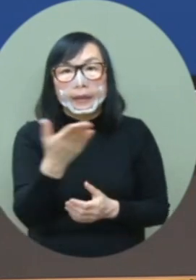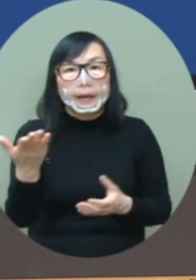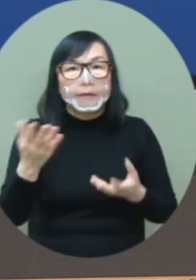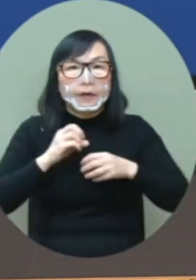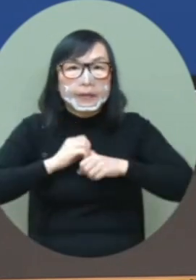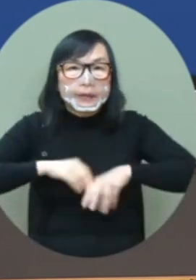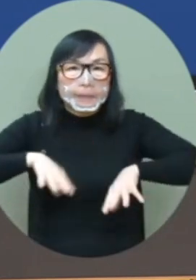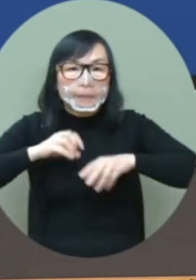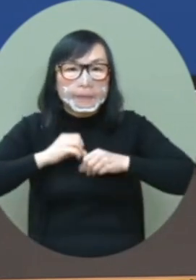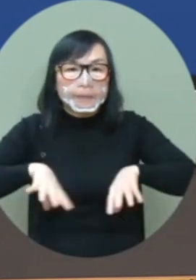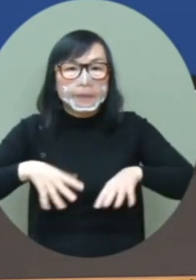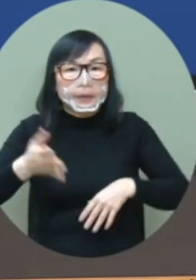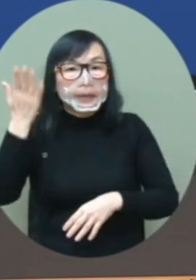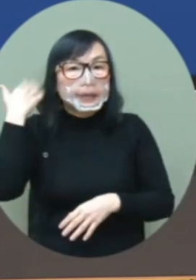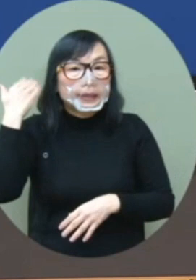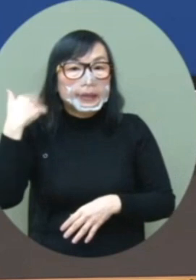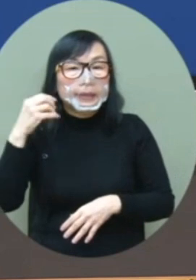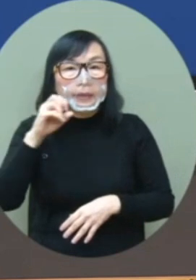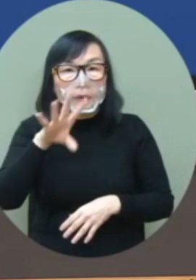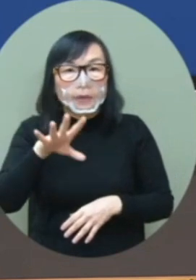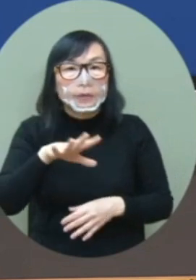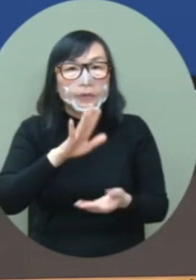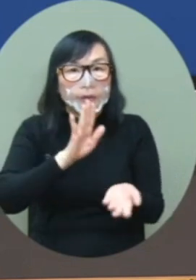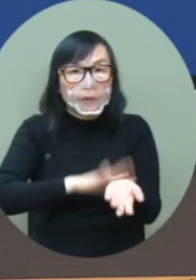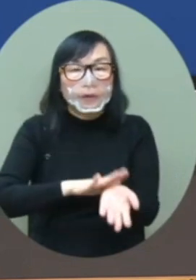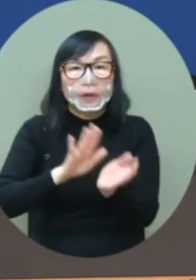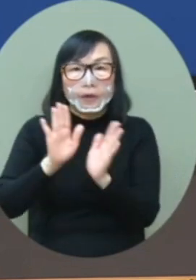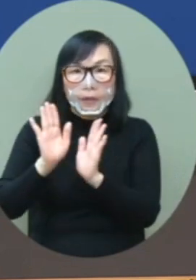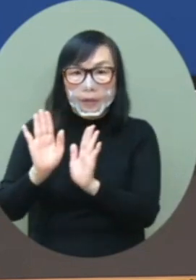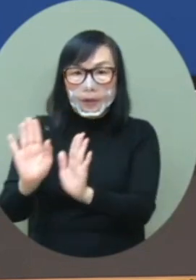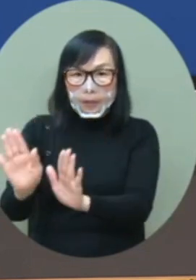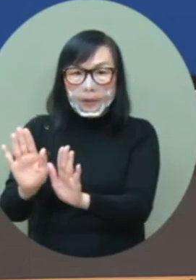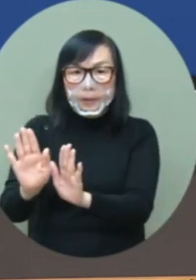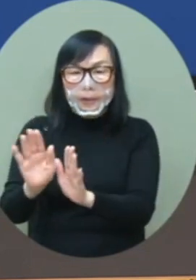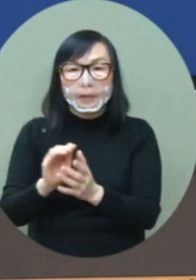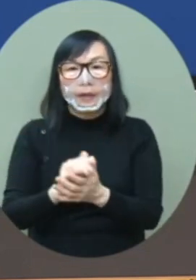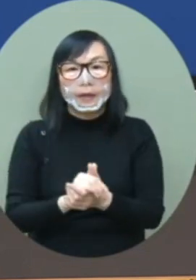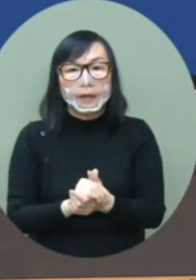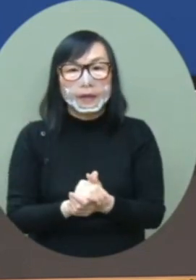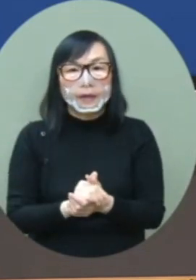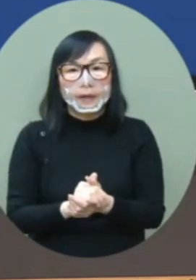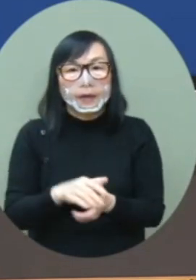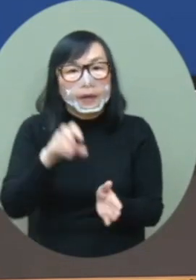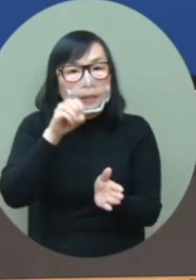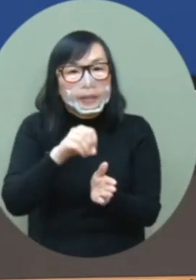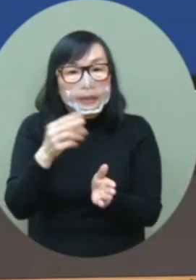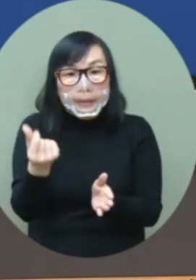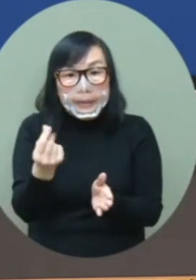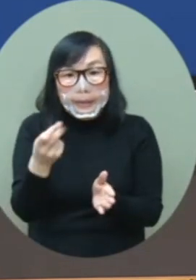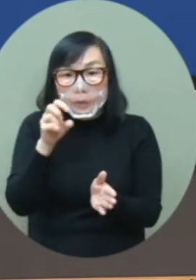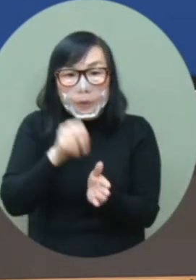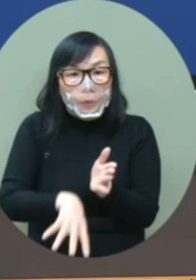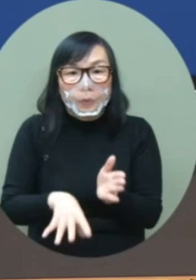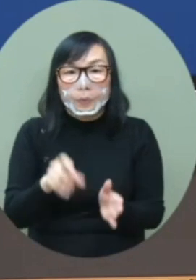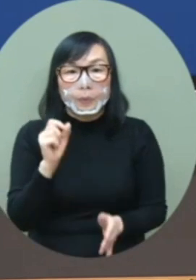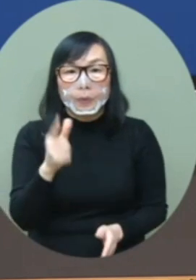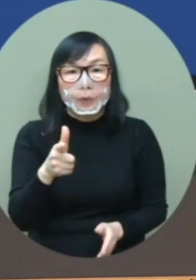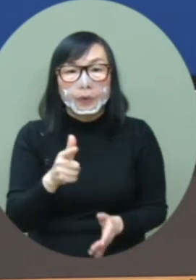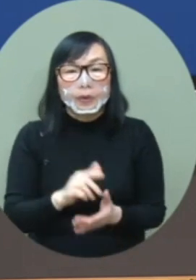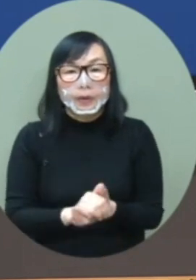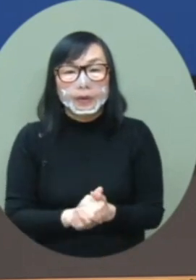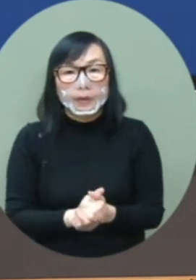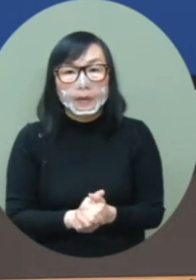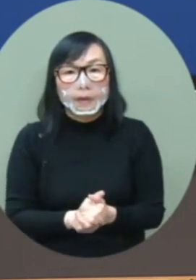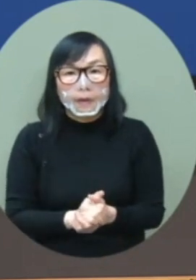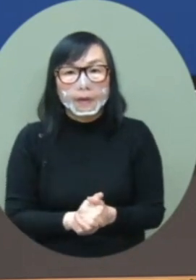放心嚇。我早前都講過啦，喺抗疫上咧，我哋唔會缺錢嘅嚇，我哋甚至咧就